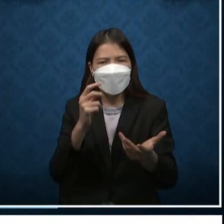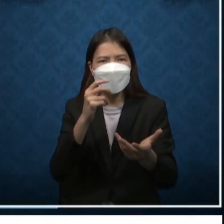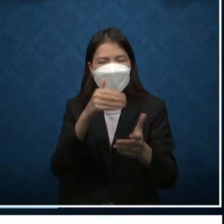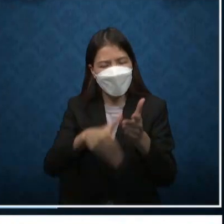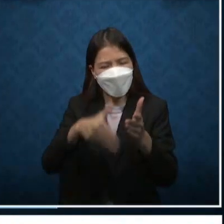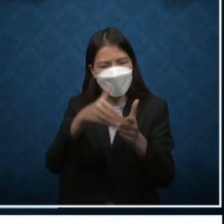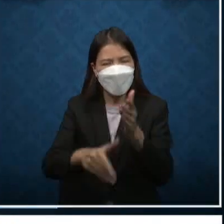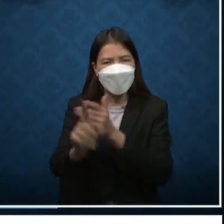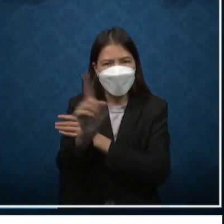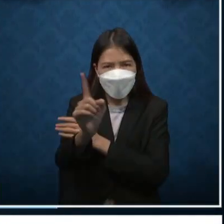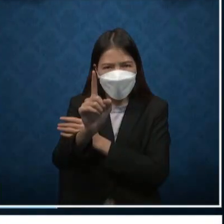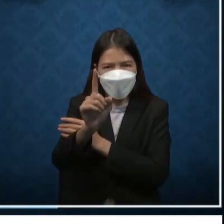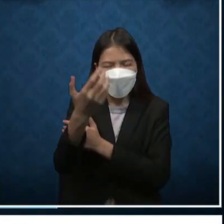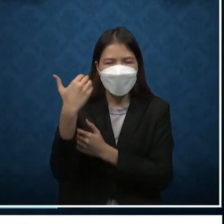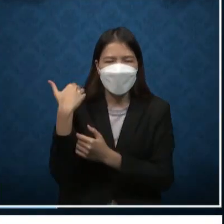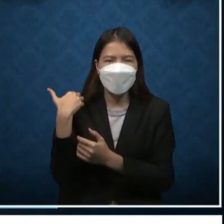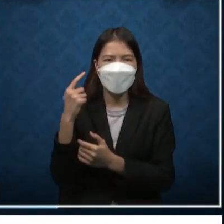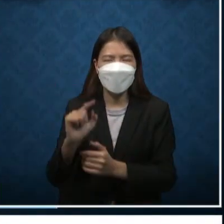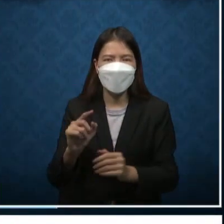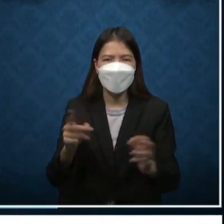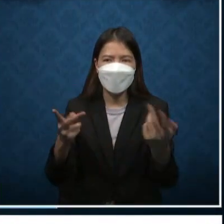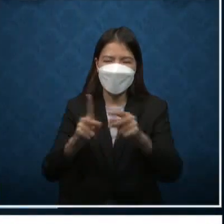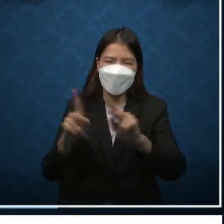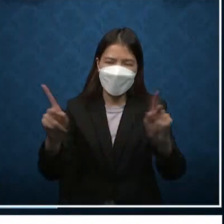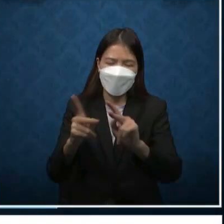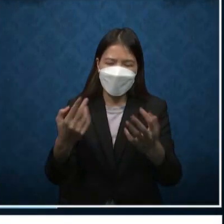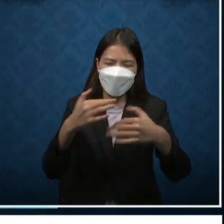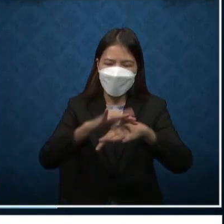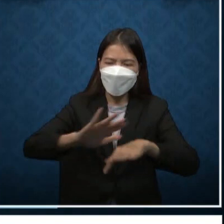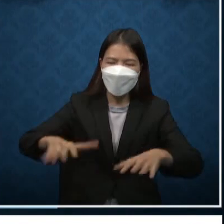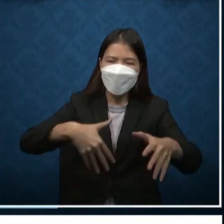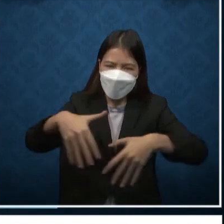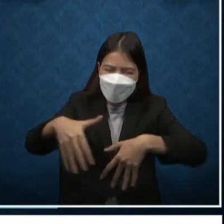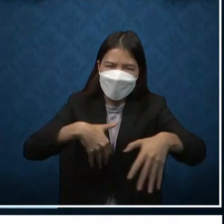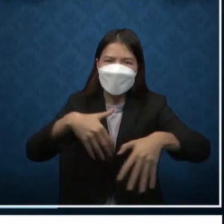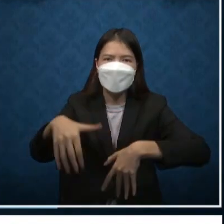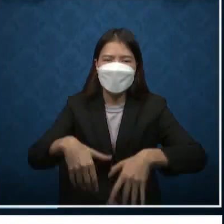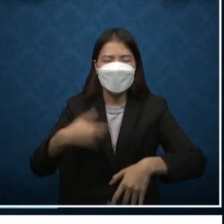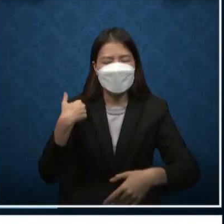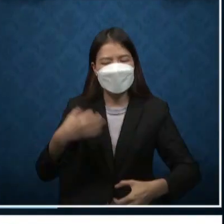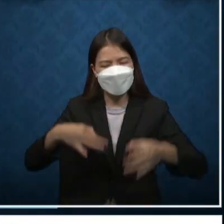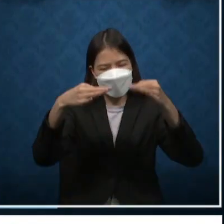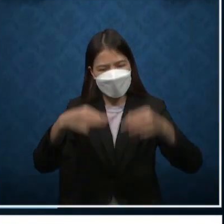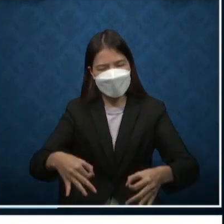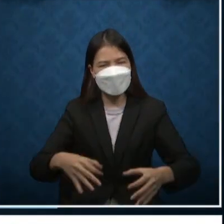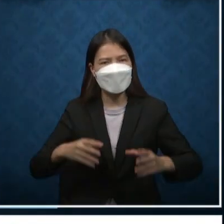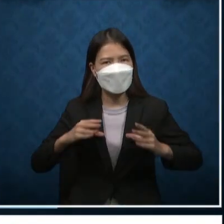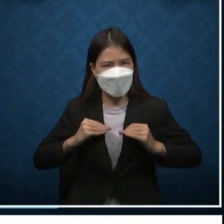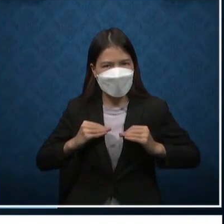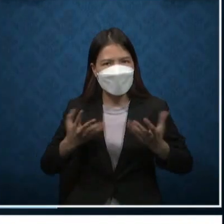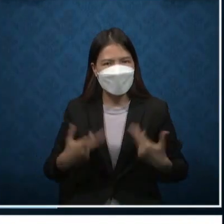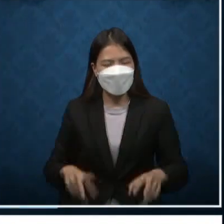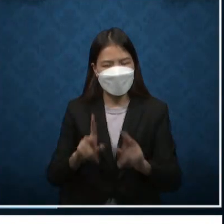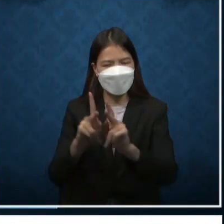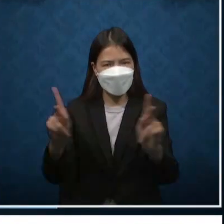สอสอปอรชาต่อประมาธิการพัฒนาการเมืองและการมีส่นรวของประชาชนจึงมมะติเห็นชอบให้คณะอนุกรรมการ